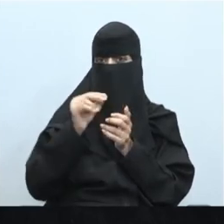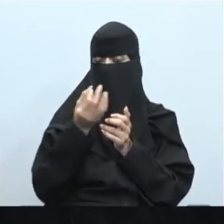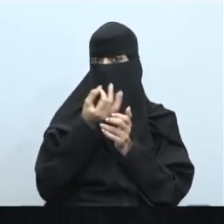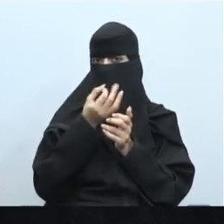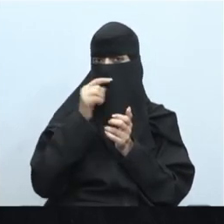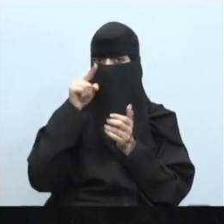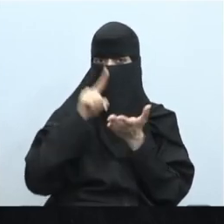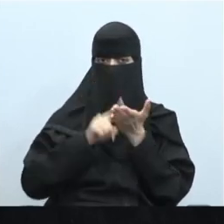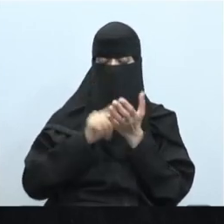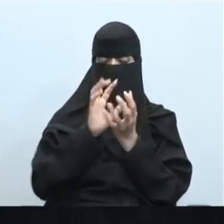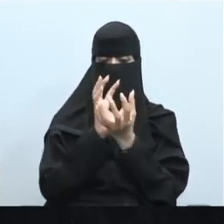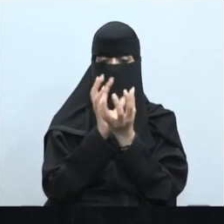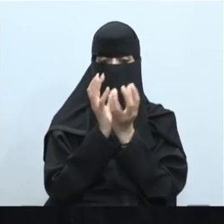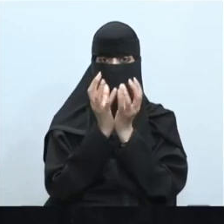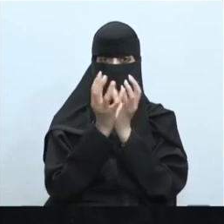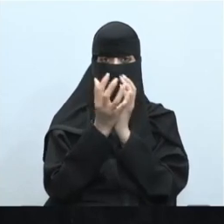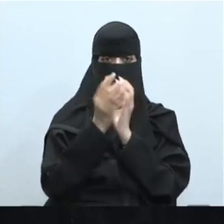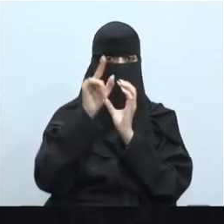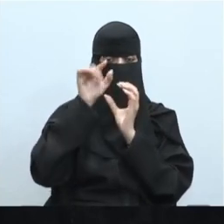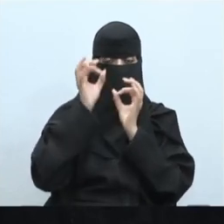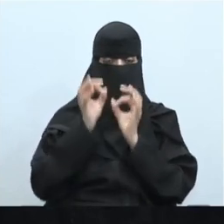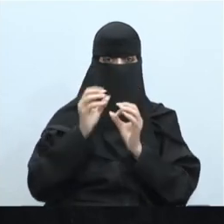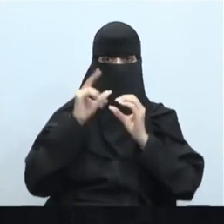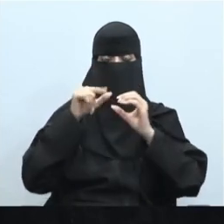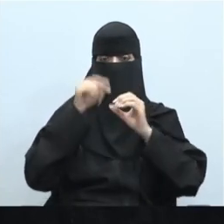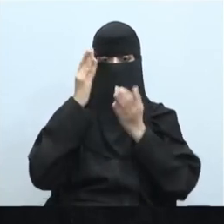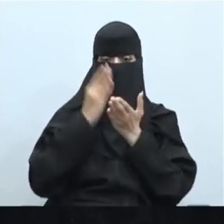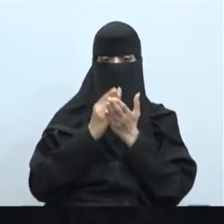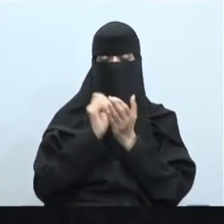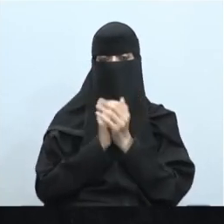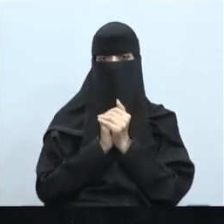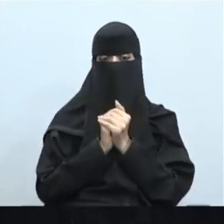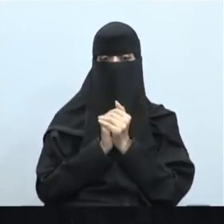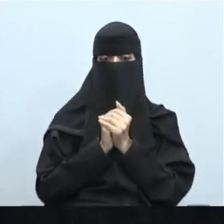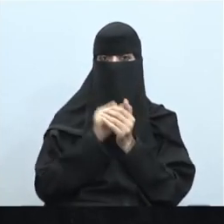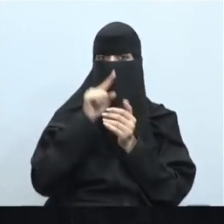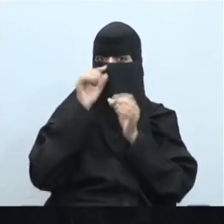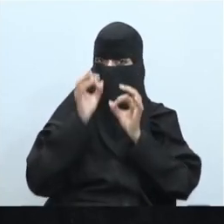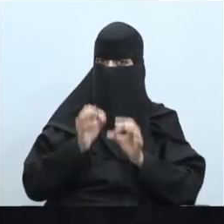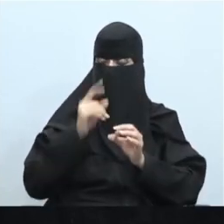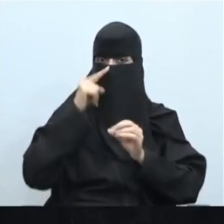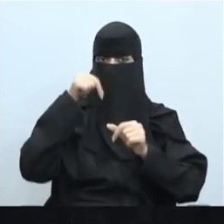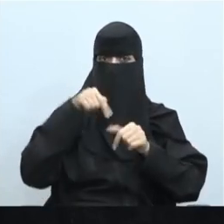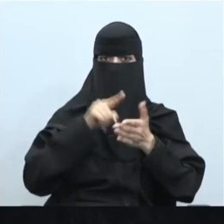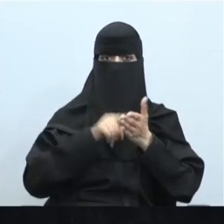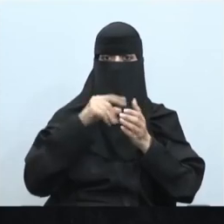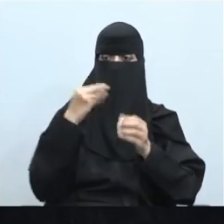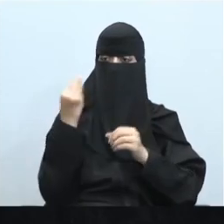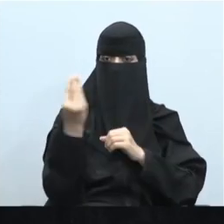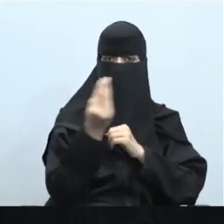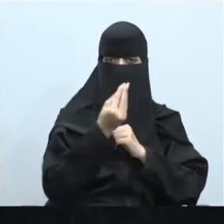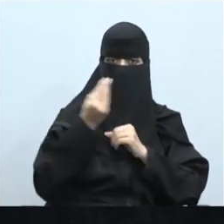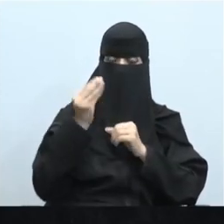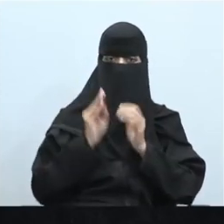ان كرويه الارض لا تحتاج الى دليل قاطع بل اثبتت من خلال الرحلات